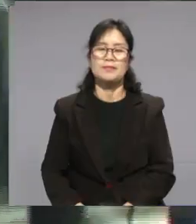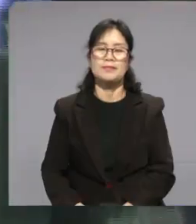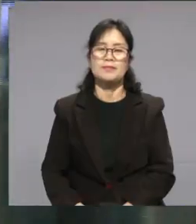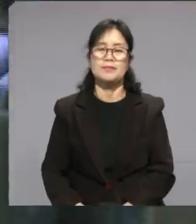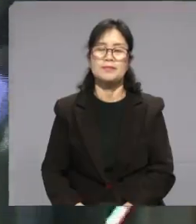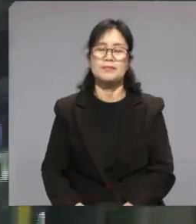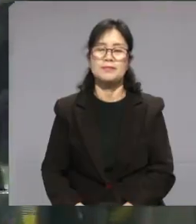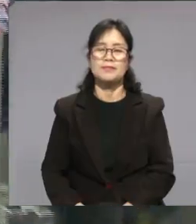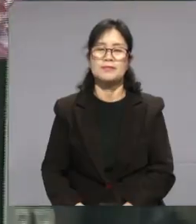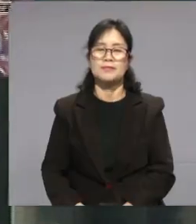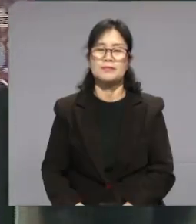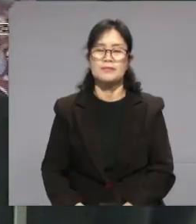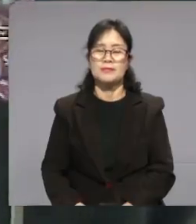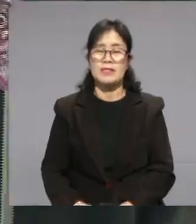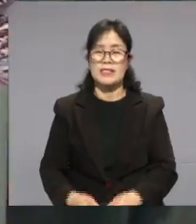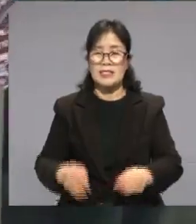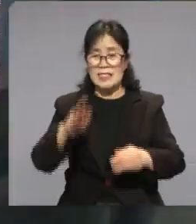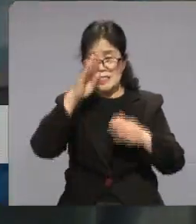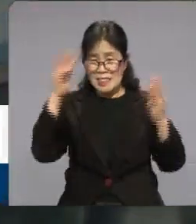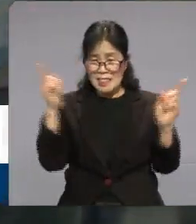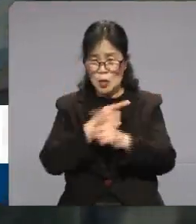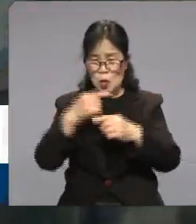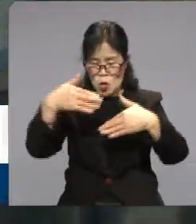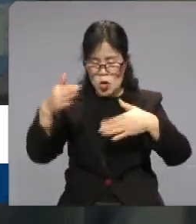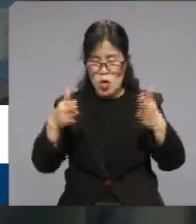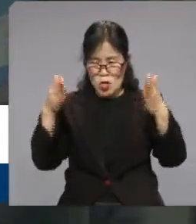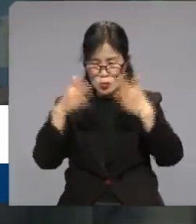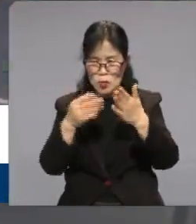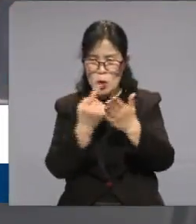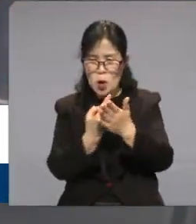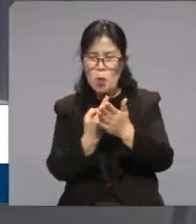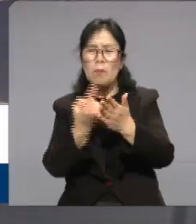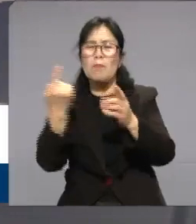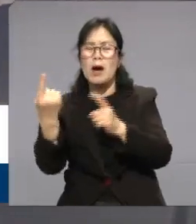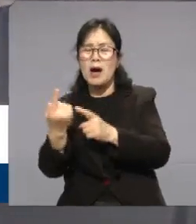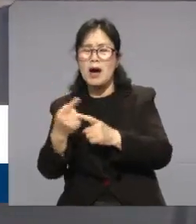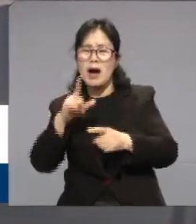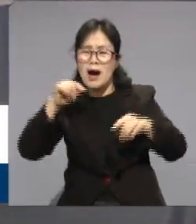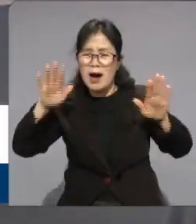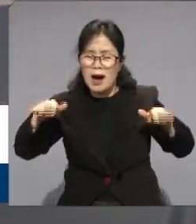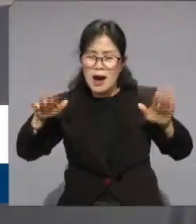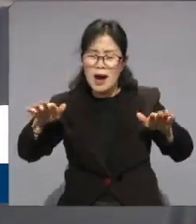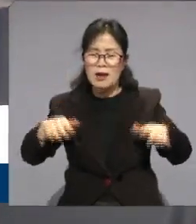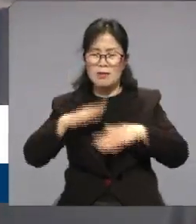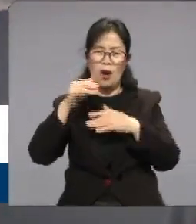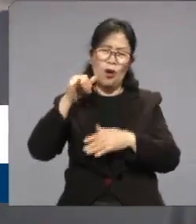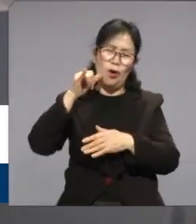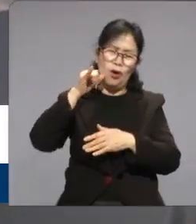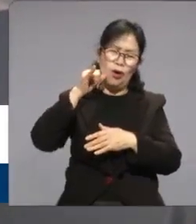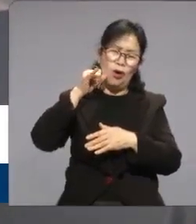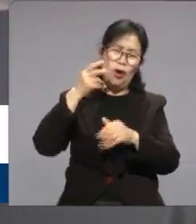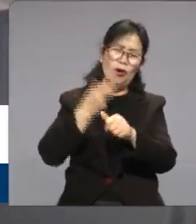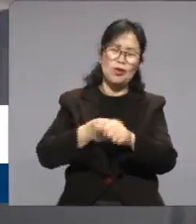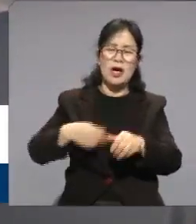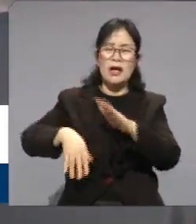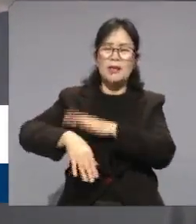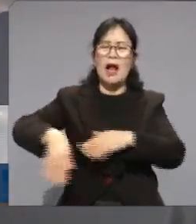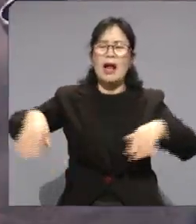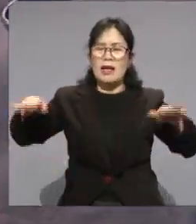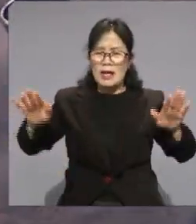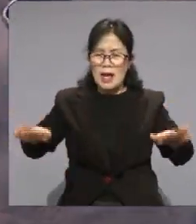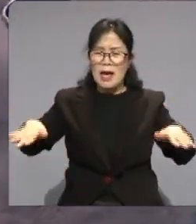기자입니다 집중 치료실에서 나온 천연 기념물 황조롱이 전신 마치 후 다친 날개를 쭉